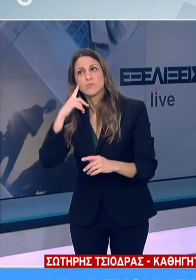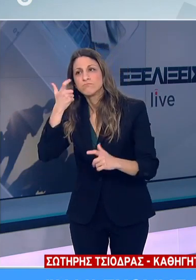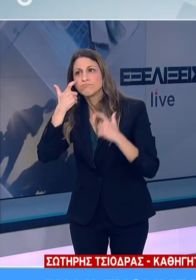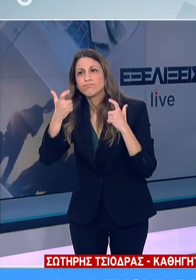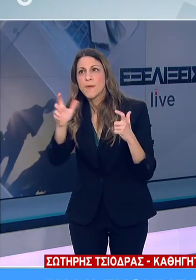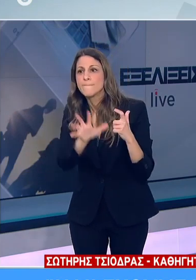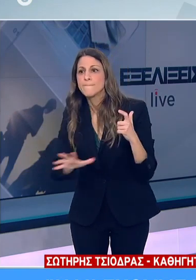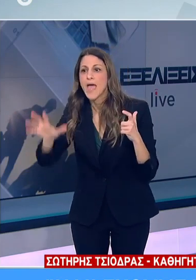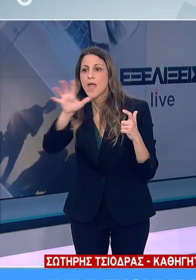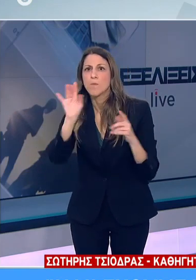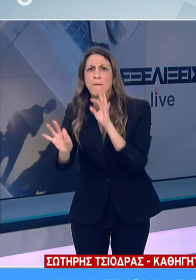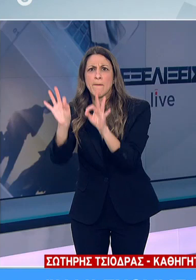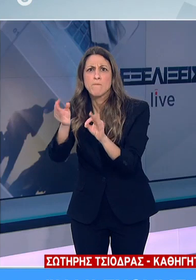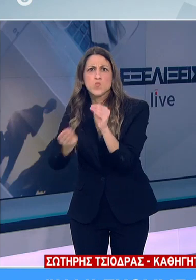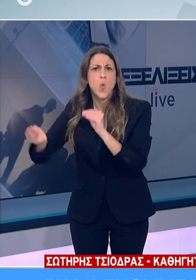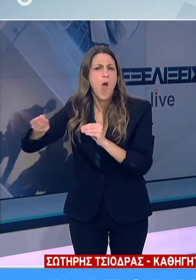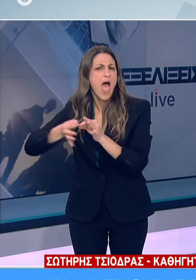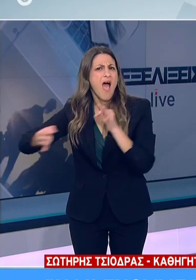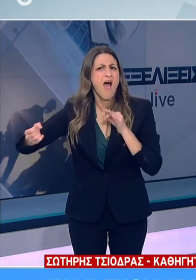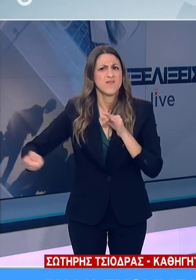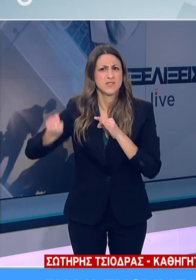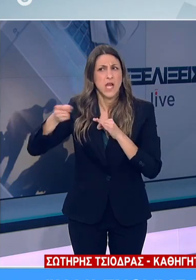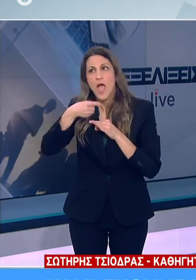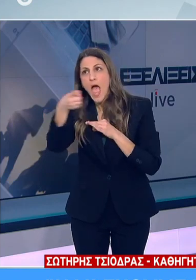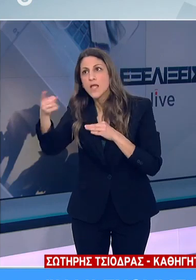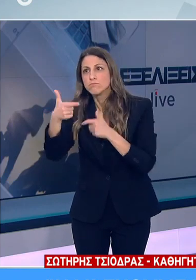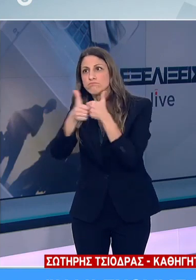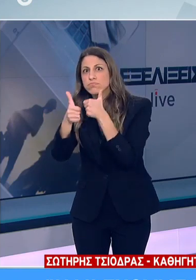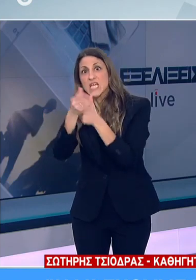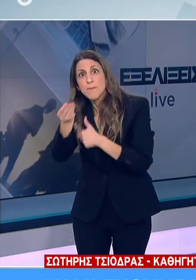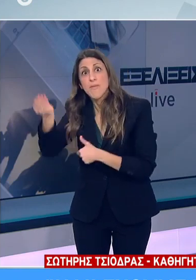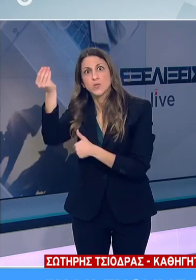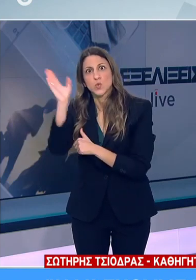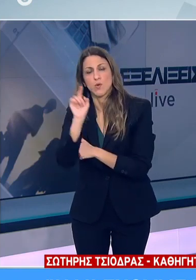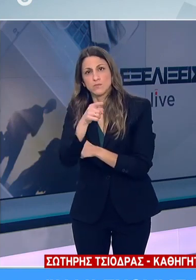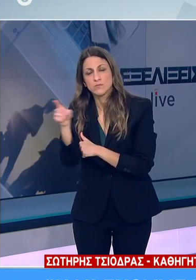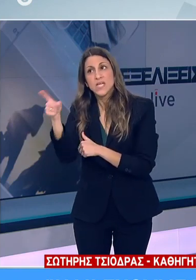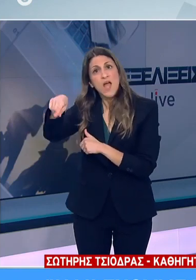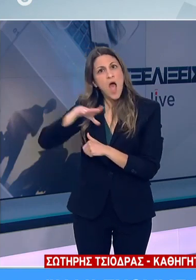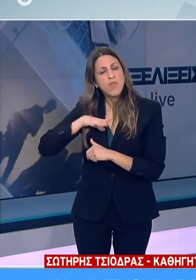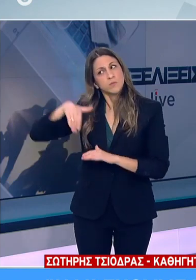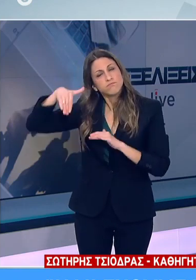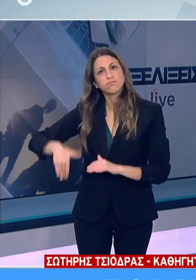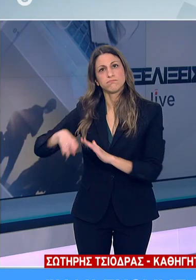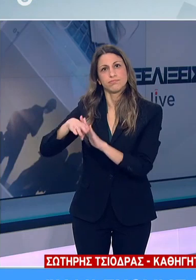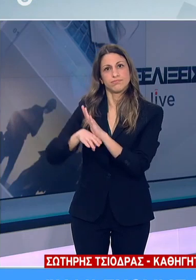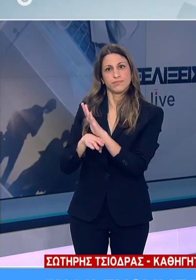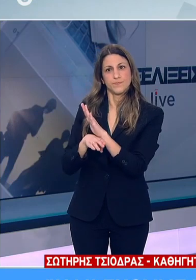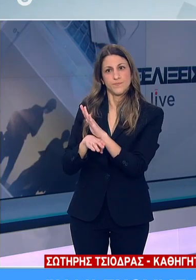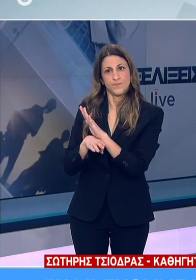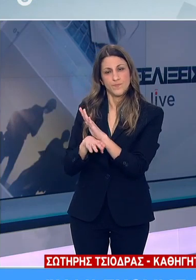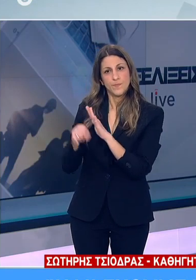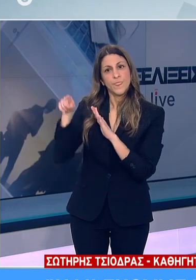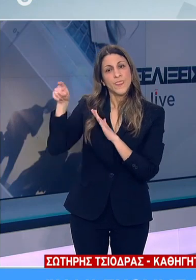τα γεωγραφικά διαμερίσματα της χώρας, τα οποία μπήκαν και πιο αυστηρά μέτρα. Ο Υπουργός τα ξέρει καλύτερα. Και τα οποία, στα οποία οι άνθρωποι συμμορφώθηκαν. Εκεί μπορούμε να δούμε πολύ